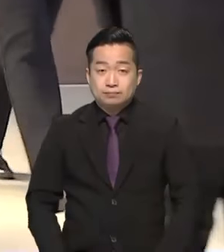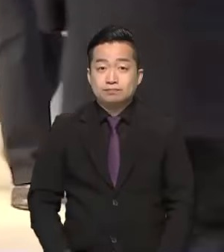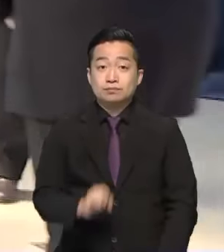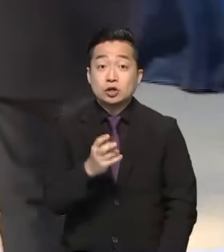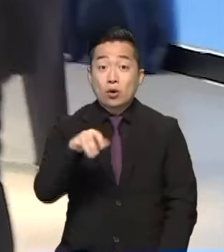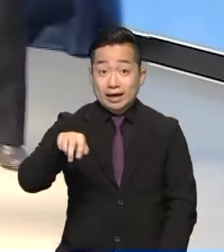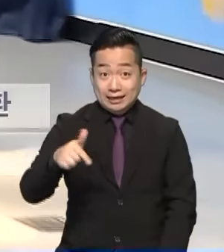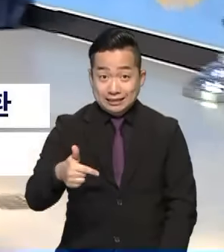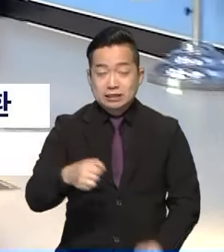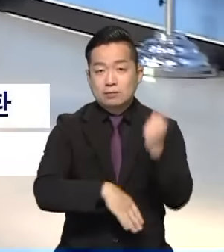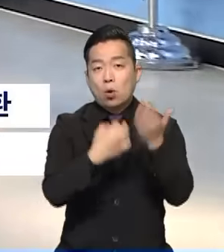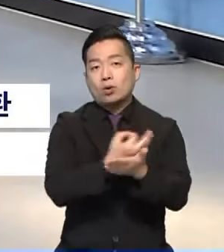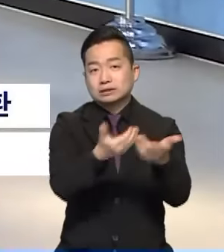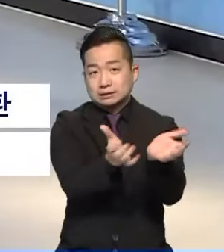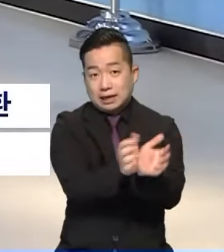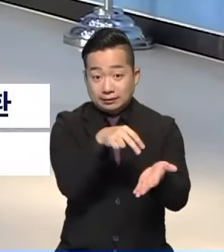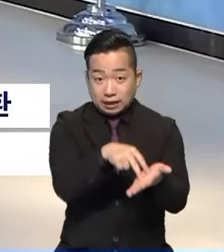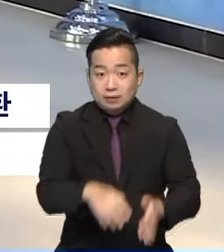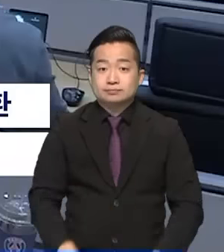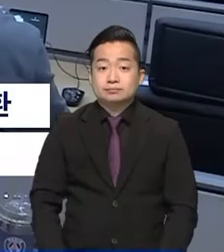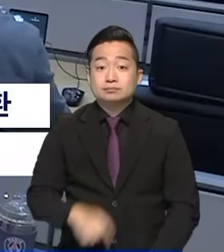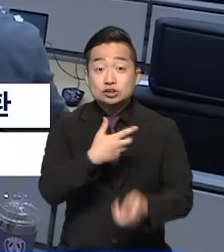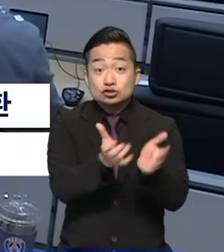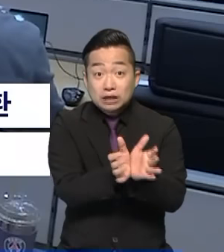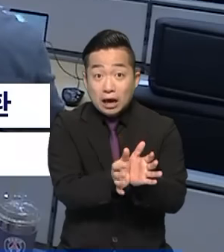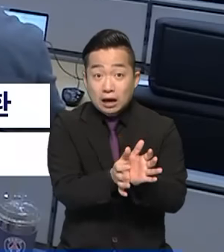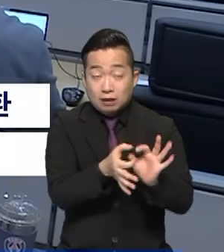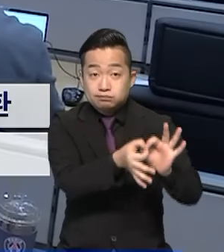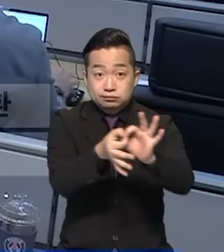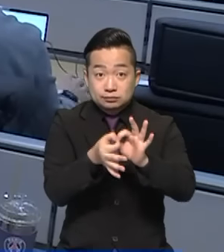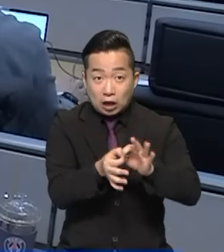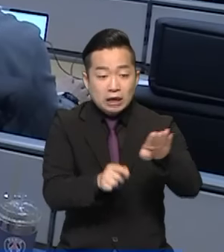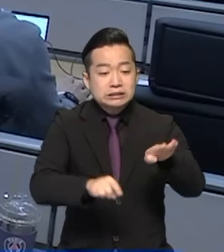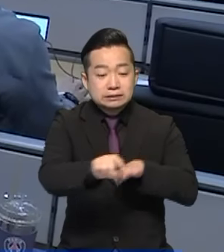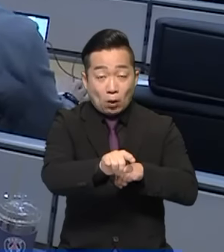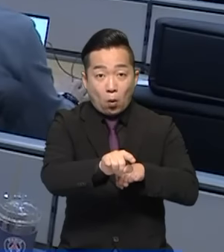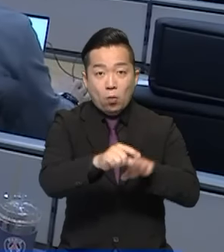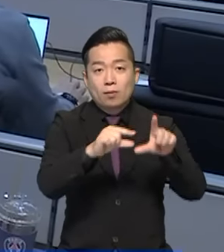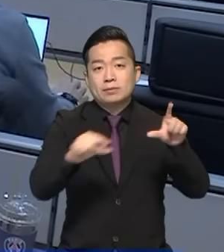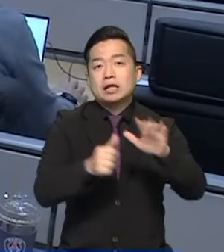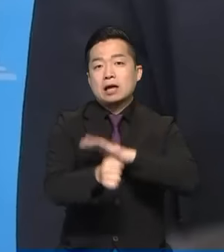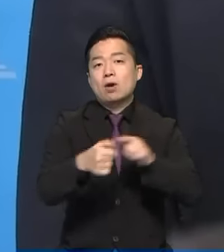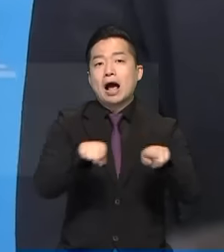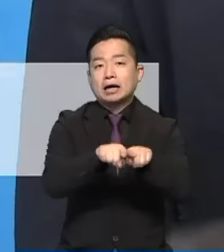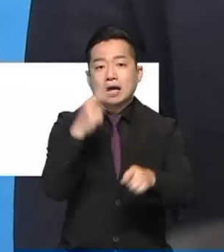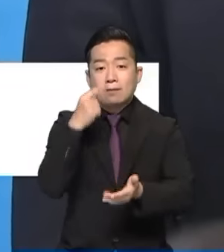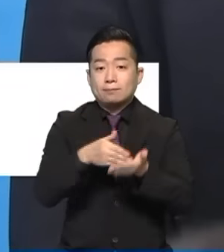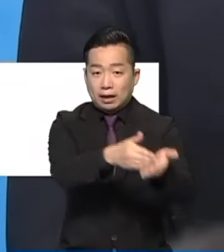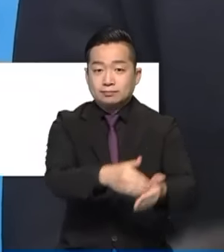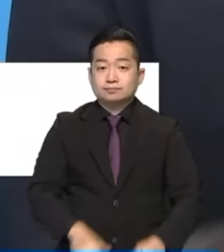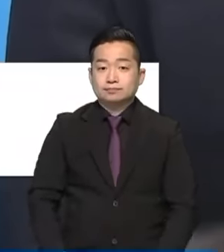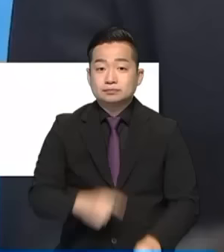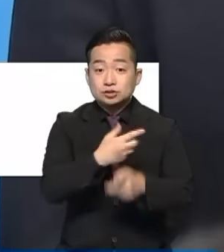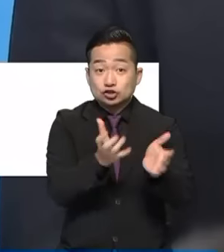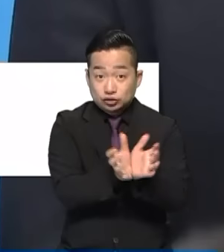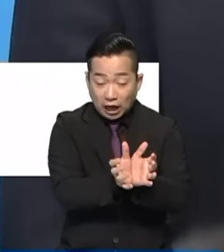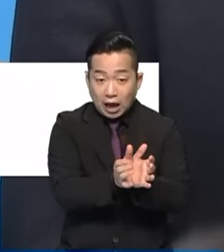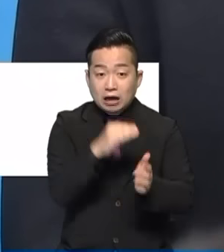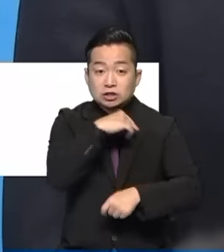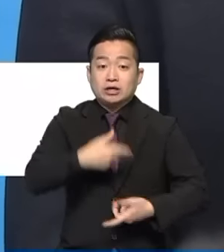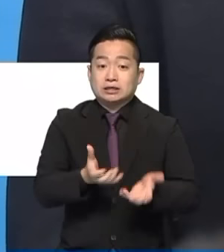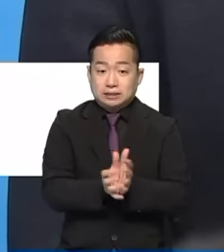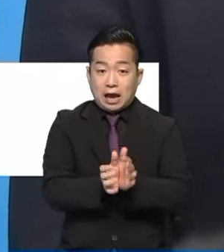기본소득당 의원은 민주당 등 진보 진영이 연대 비례대표 후보를 함께 내자고 제안했습니다. 민주당, 정의당, 진보당